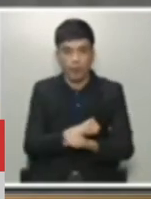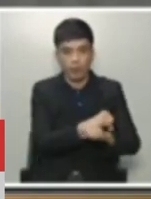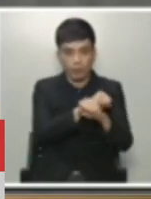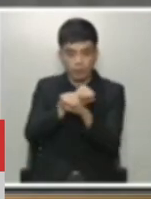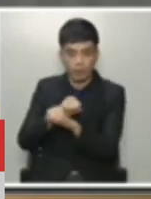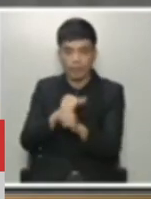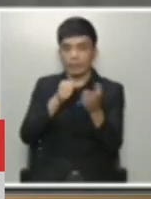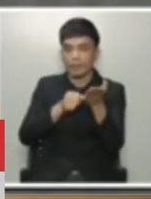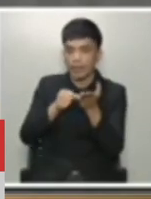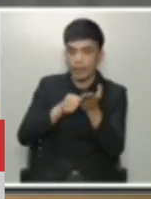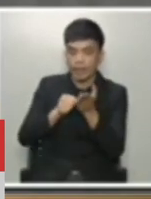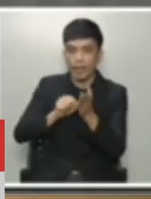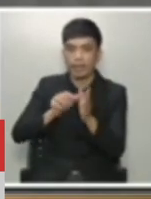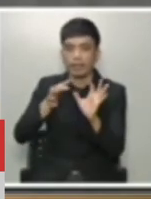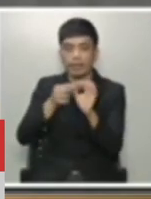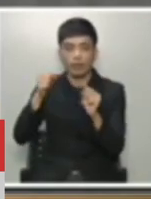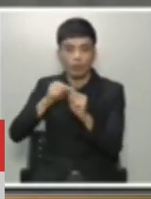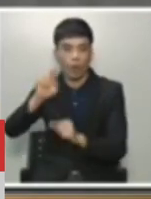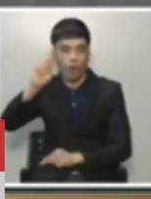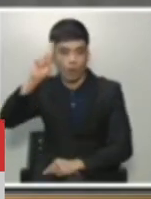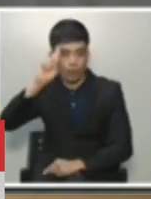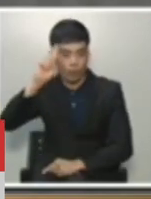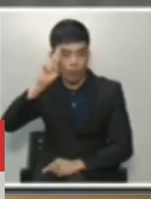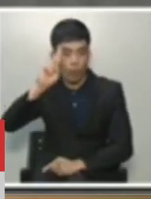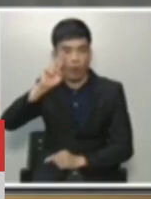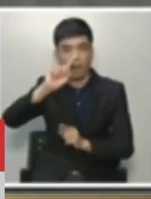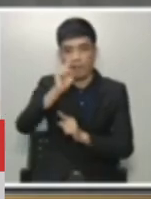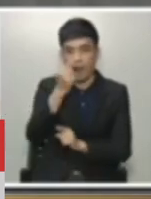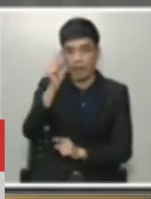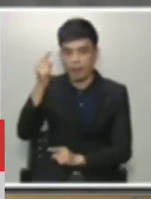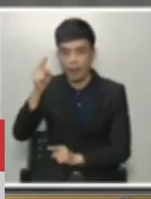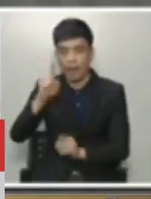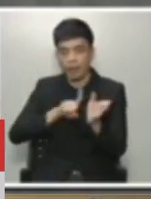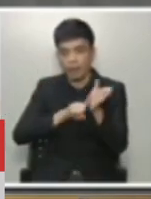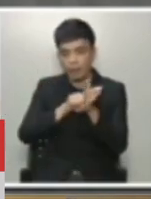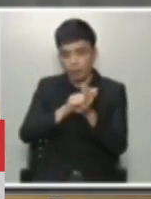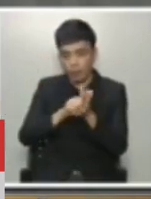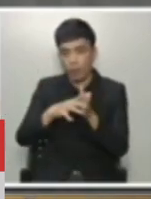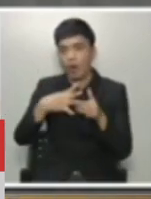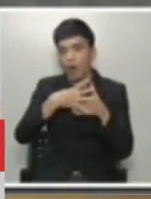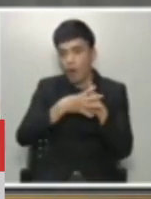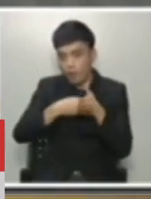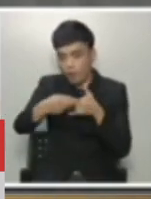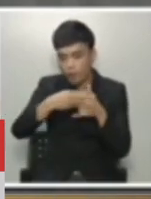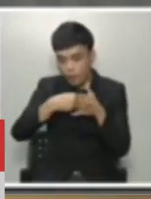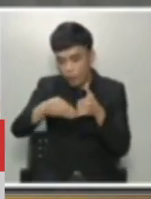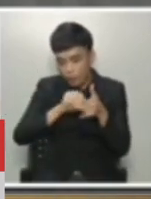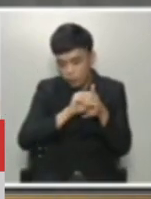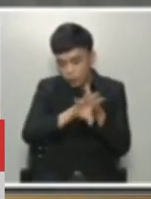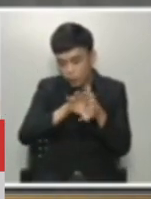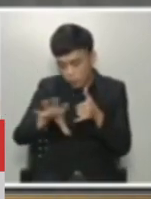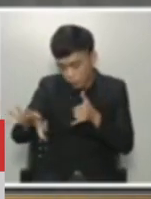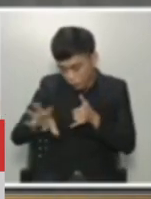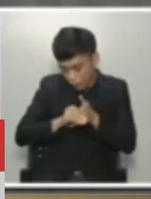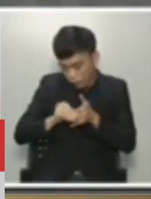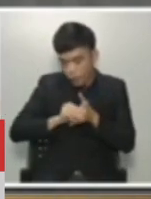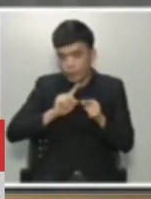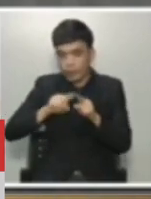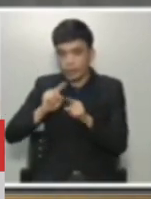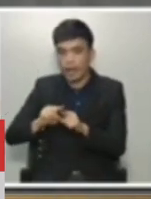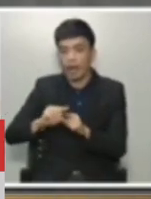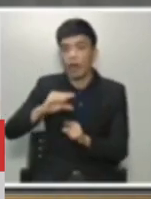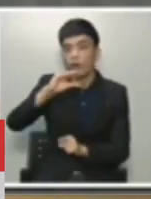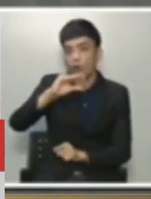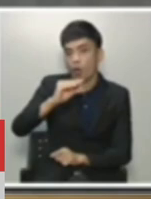ดที่เป็นอุบัติการใหม่โรคอุบัติใหม่โคโรนาไวรัสที่เพื่อนสมาชิกได้พูดม